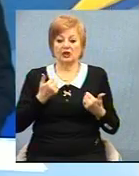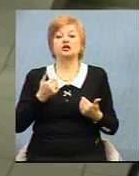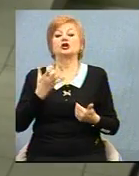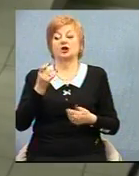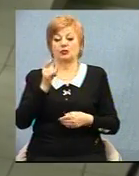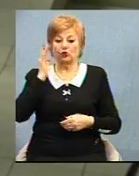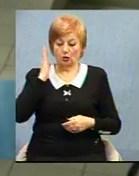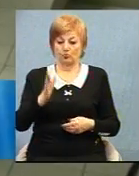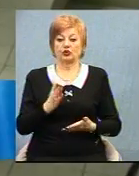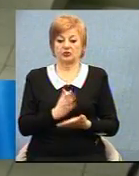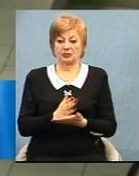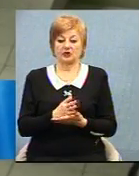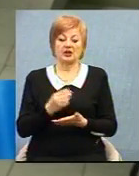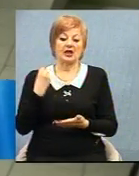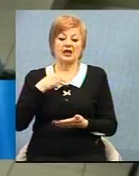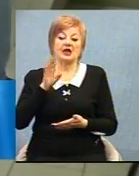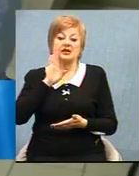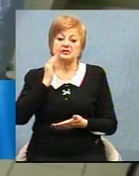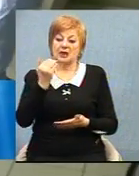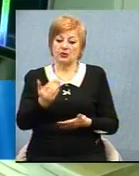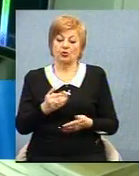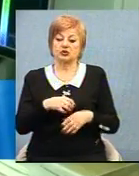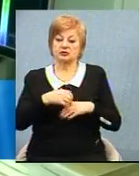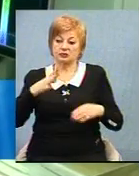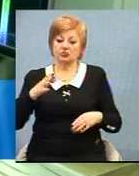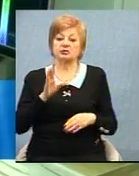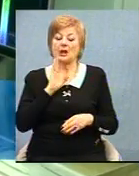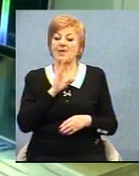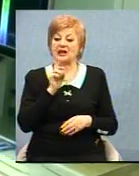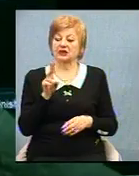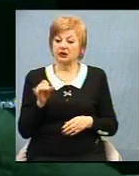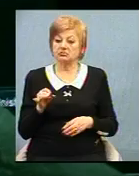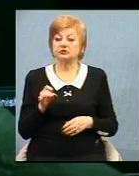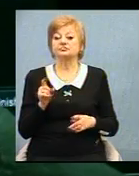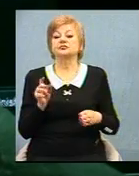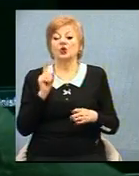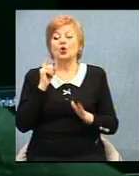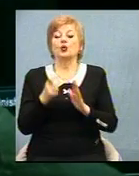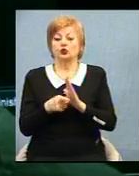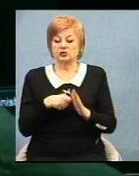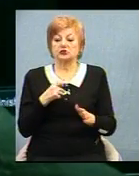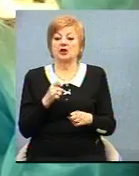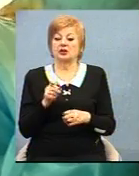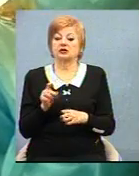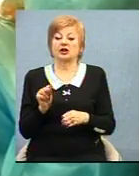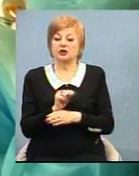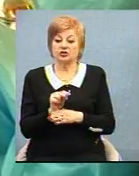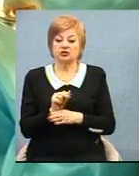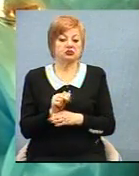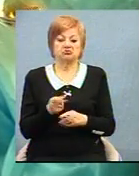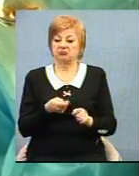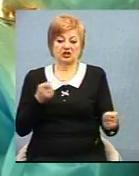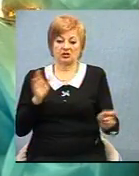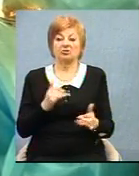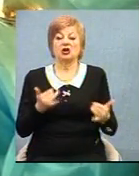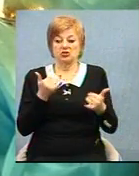дітей. У запоріжанки Алли Рященко – міома матки. Дізнавшись про діагноз, із лікуванням вирішила не затягувати. Нині на